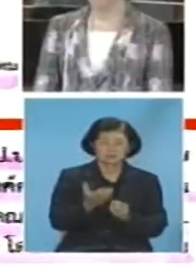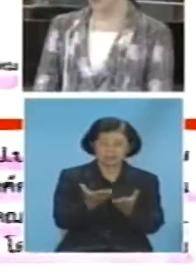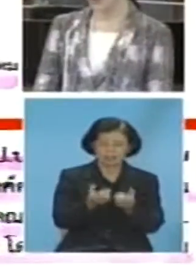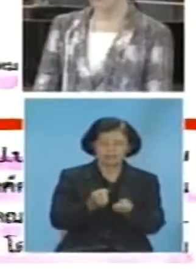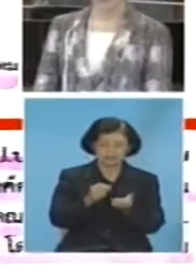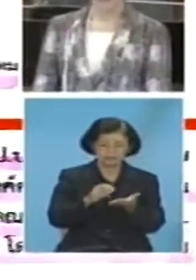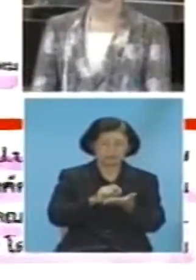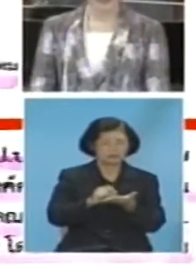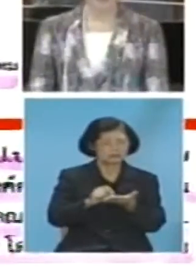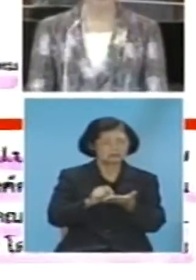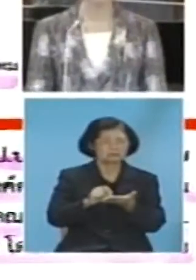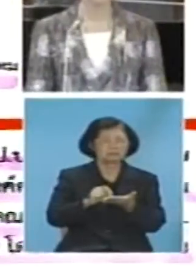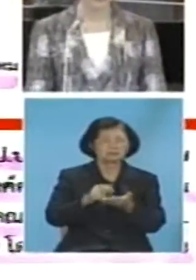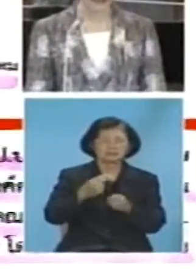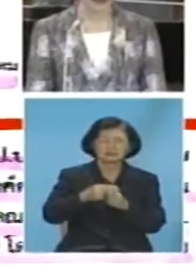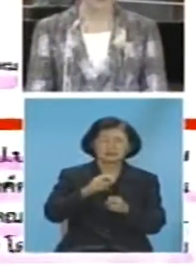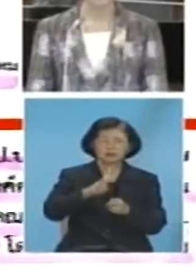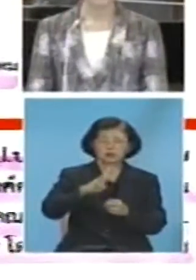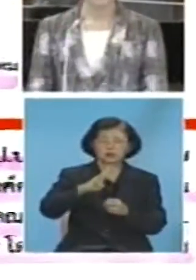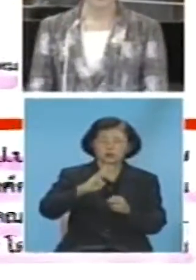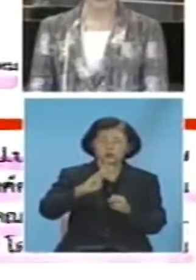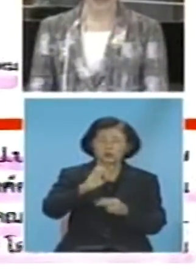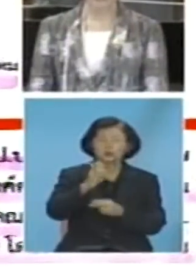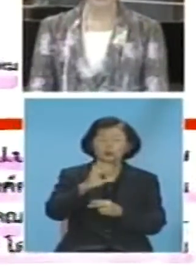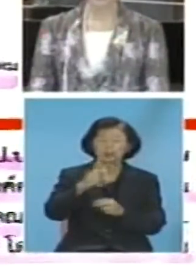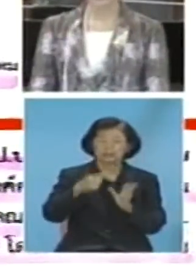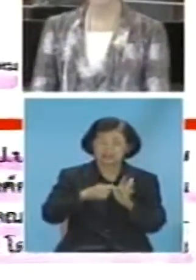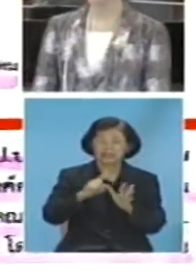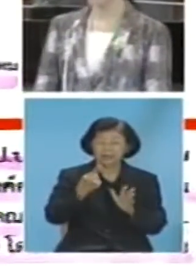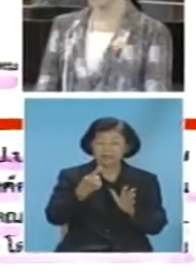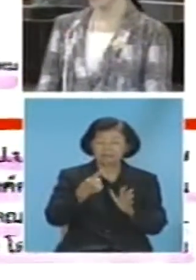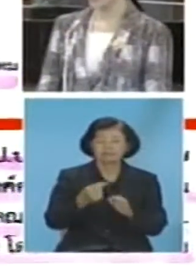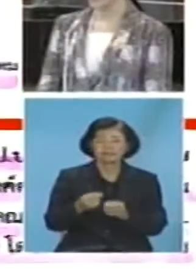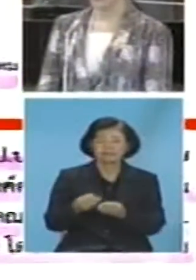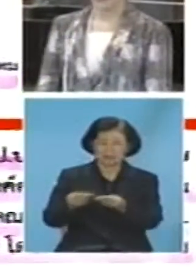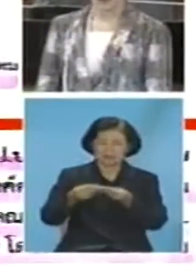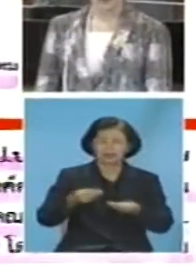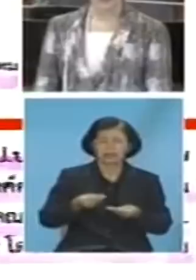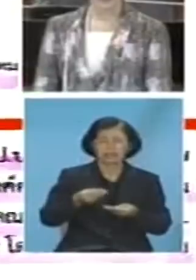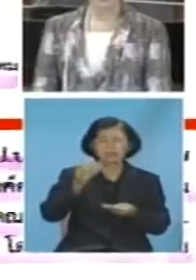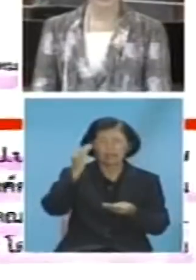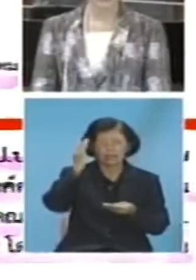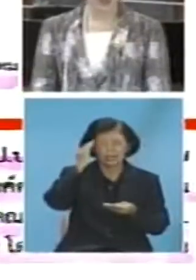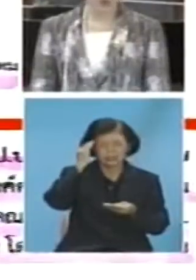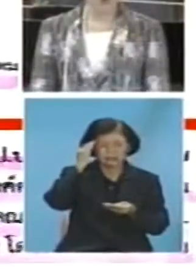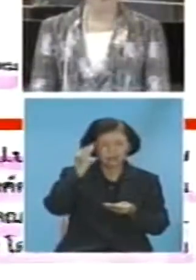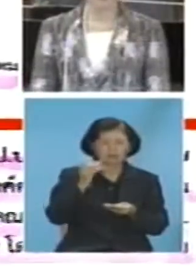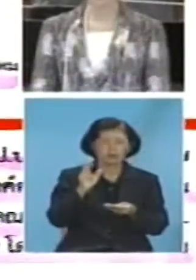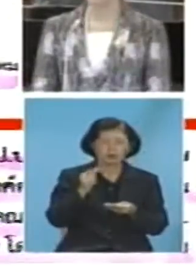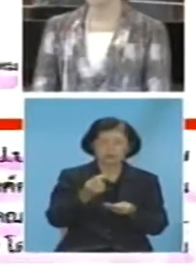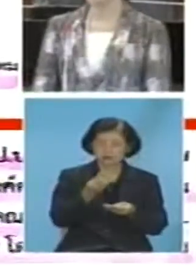นามโดยนายวิชามหาคุณอีกนะคะเพื่อแจ้งให้ดิฉันไปรับทราบข้อกล่าวหาภายในวันที่